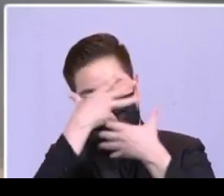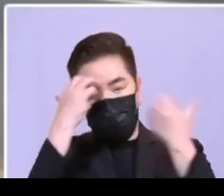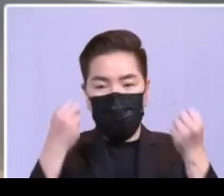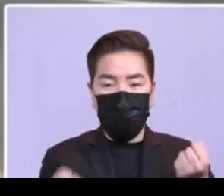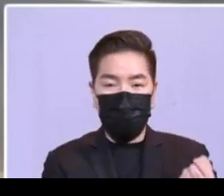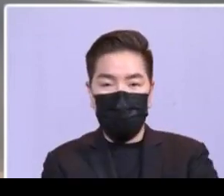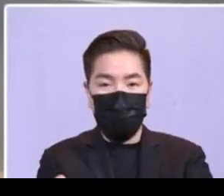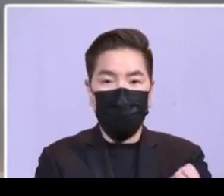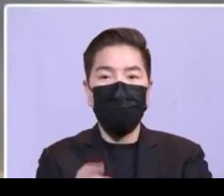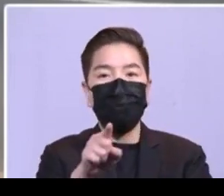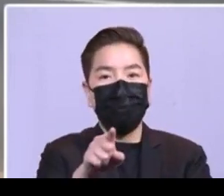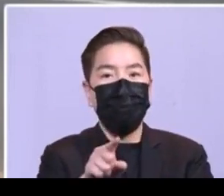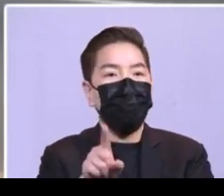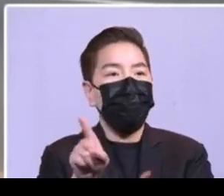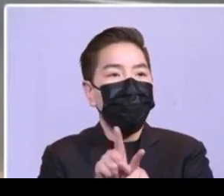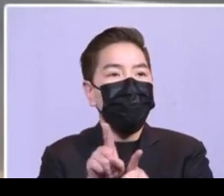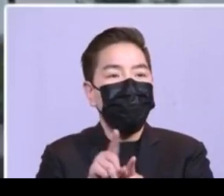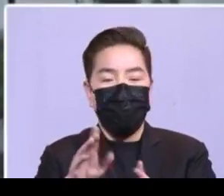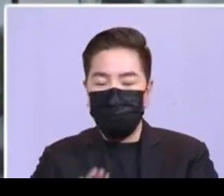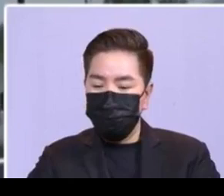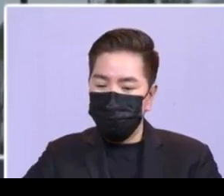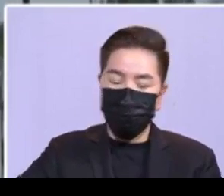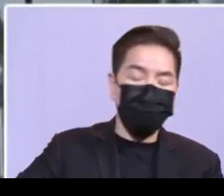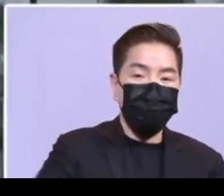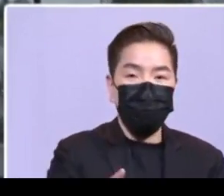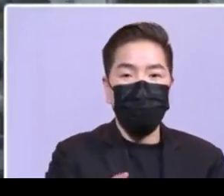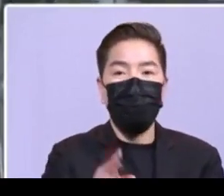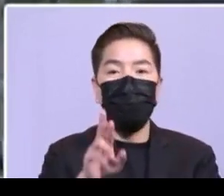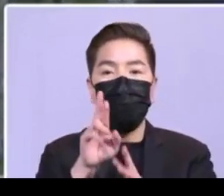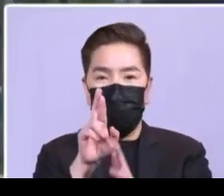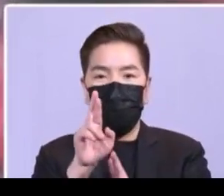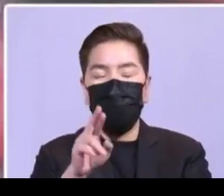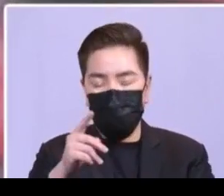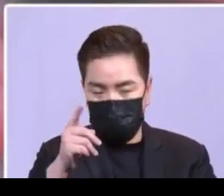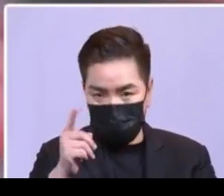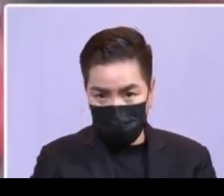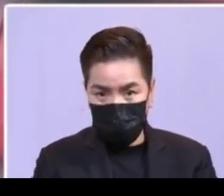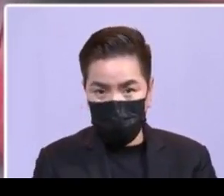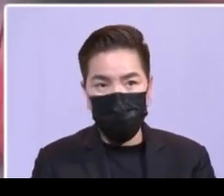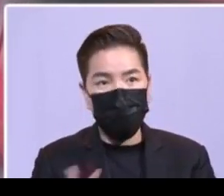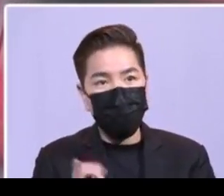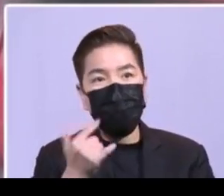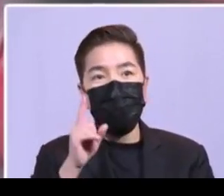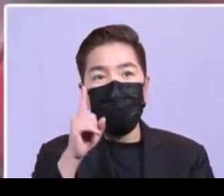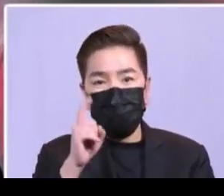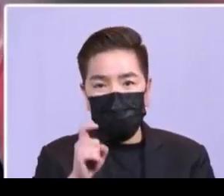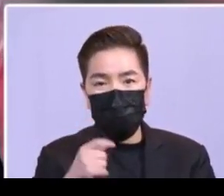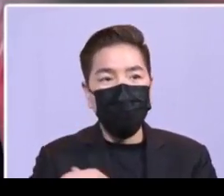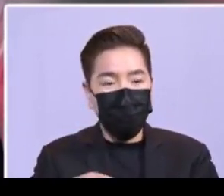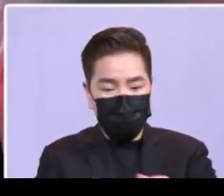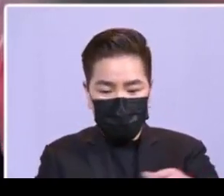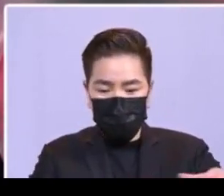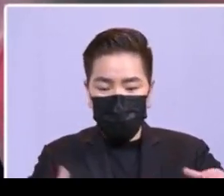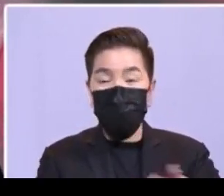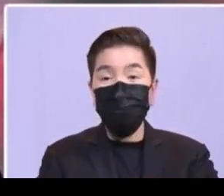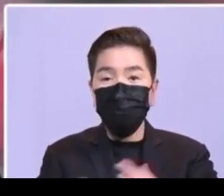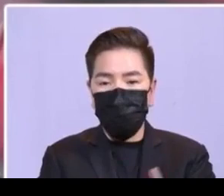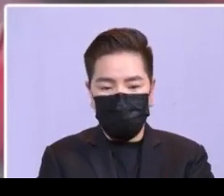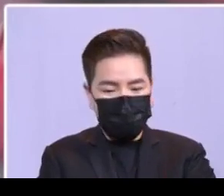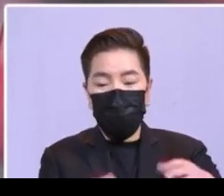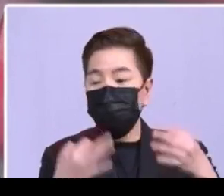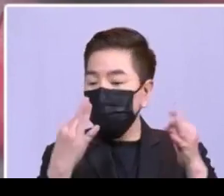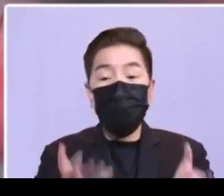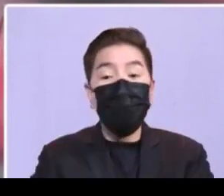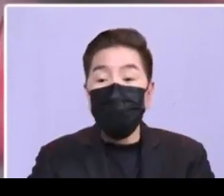าคุณจะเป็นเหมือนในหุ่นที่ อยู่บนรถแน่นอนนะฮะเสียชีวิตเนี่ยแล้วมีโลงศพให้ด้วยเห็นไหม โ